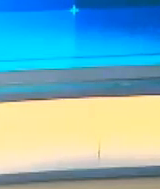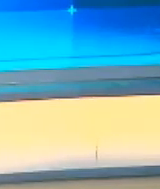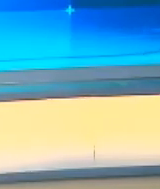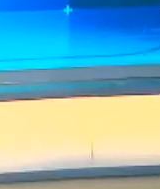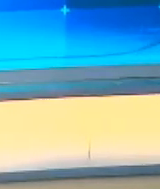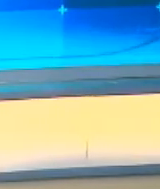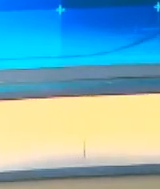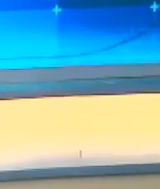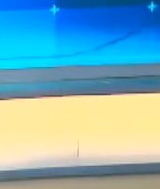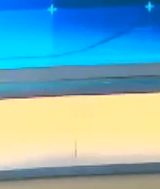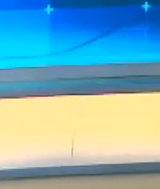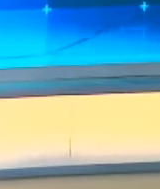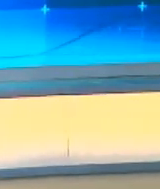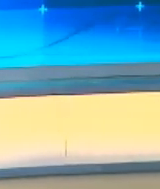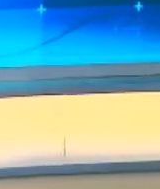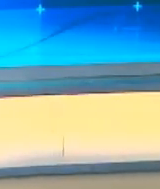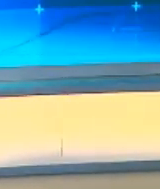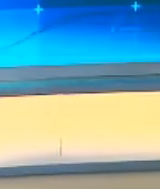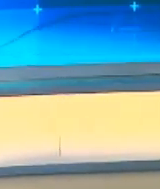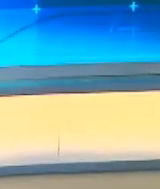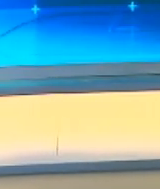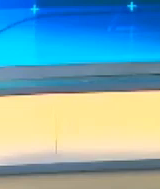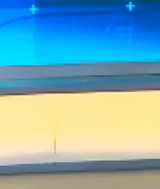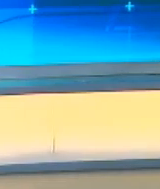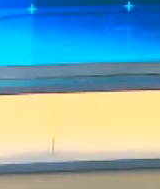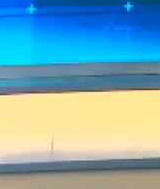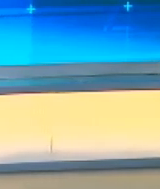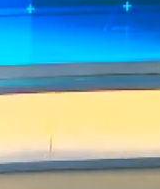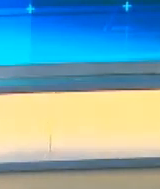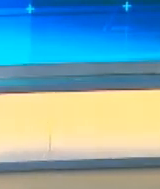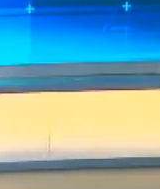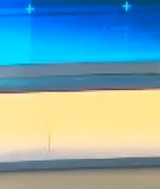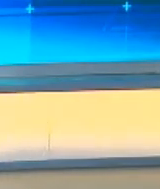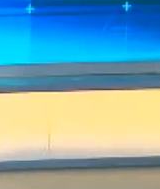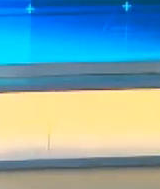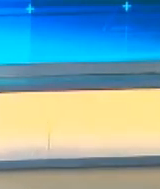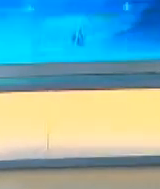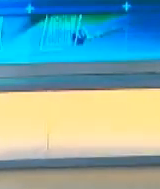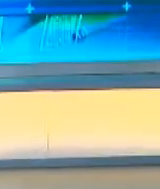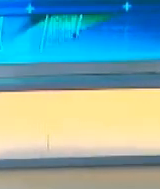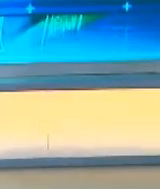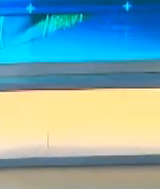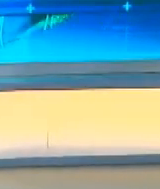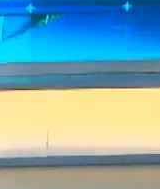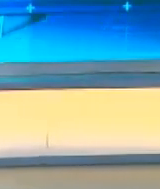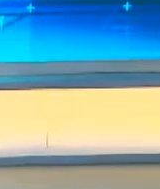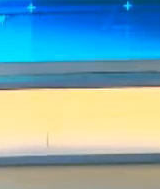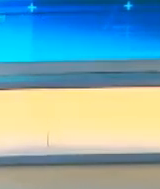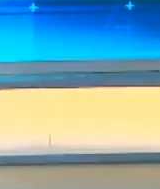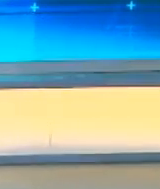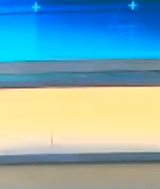И это была последняя новость к данному часу. Следите за развитием событий вместе с командой «Хабар-24».